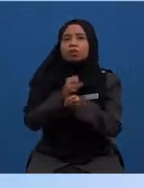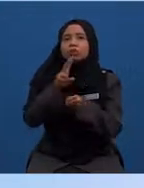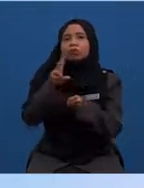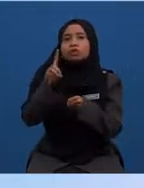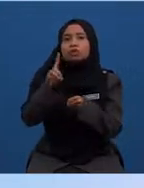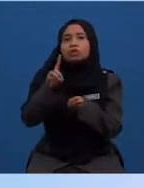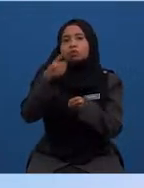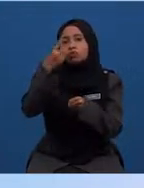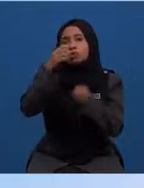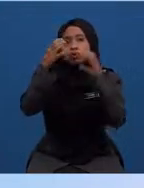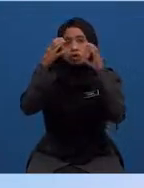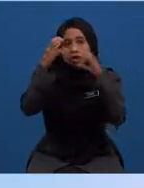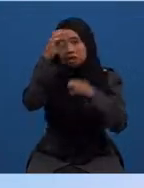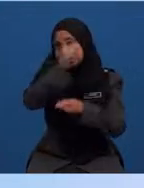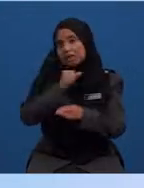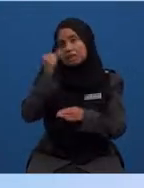bagi ciri-ciri ini.